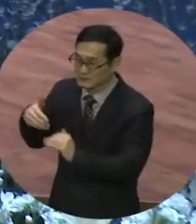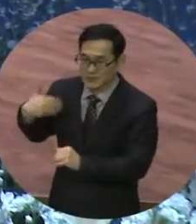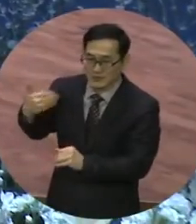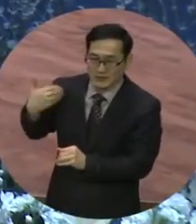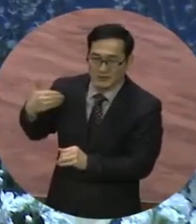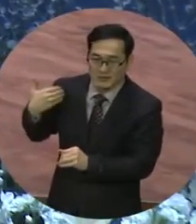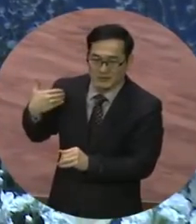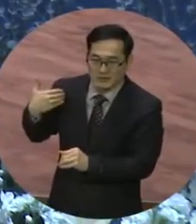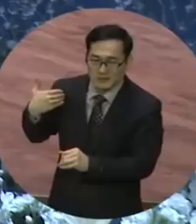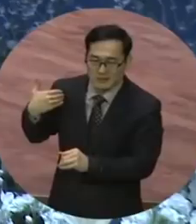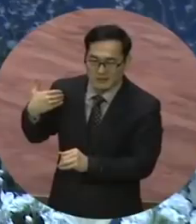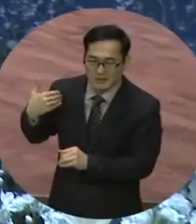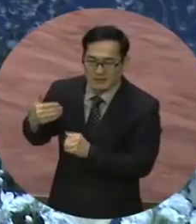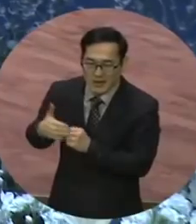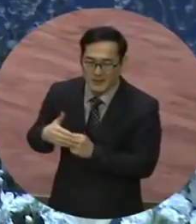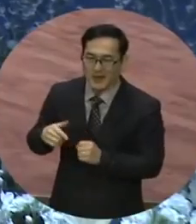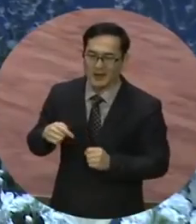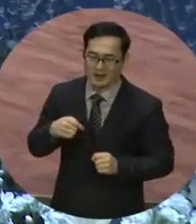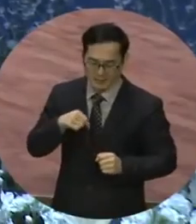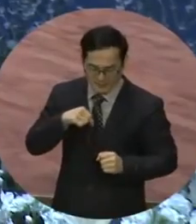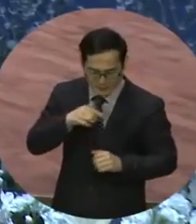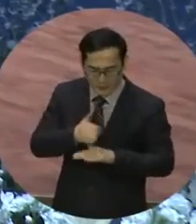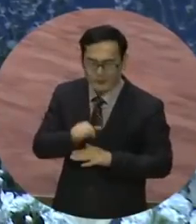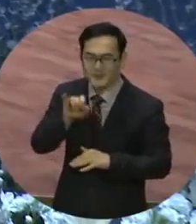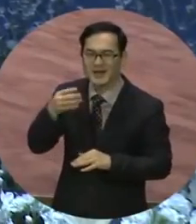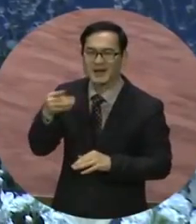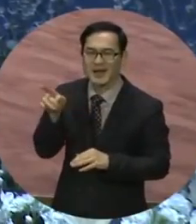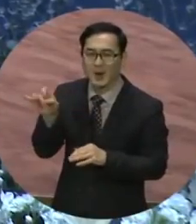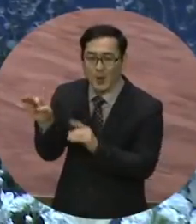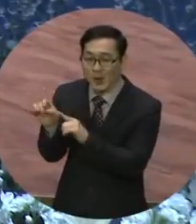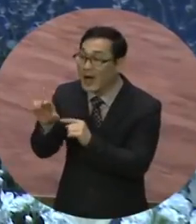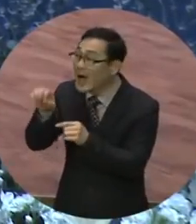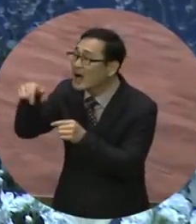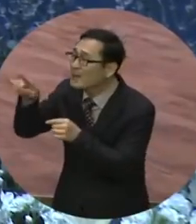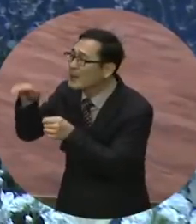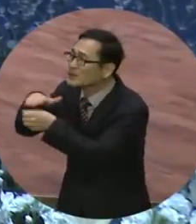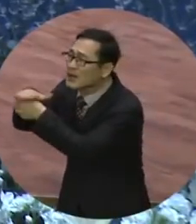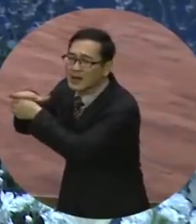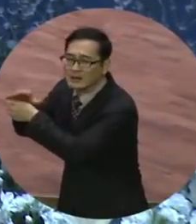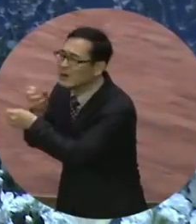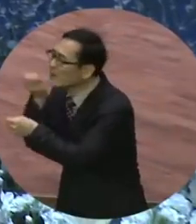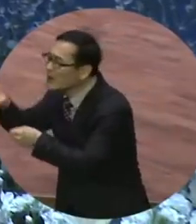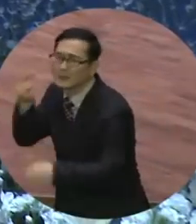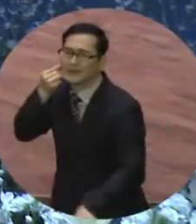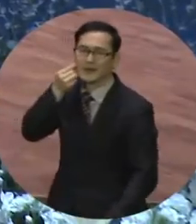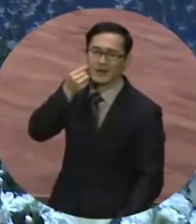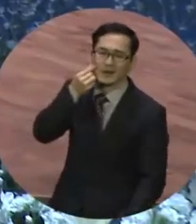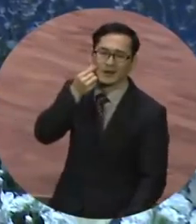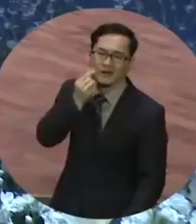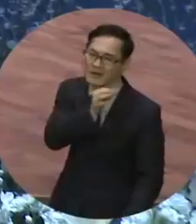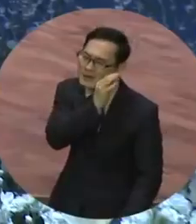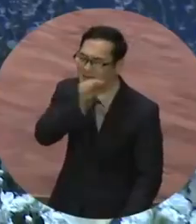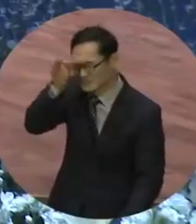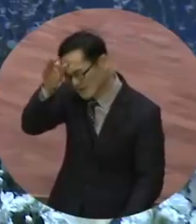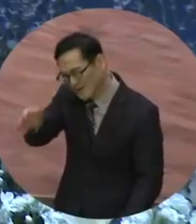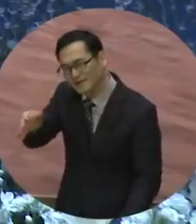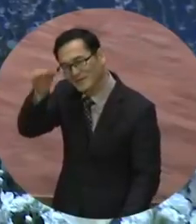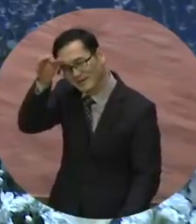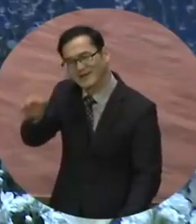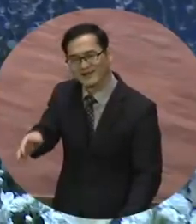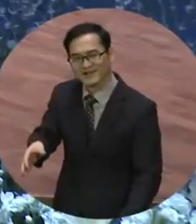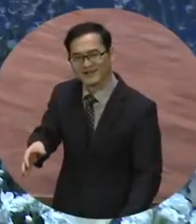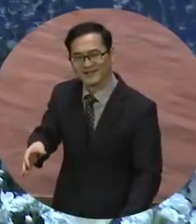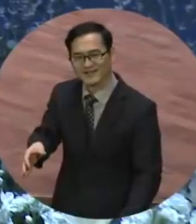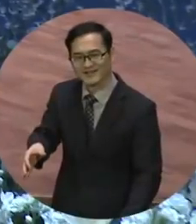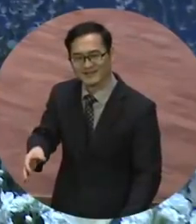그런데 이런 베드로를 향해서 예수님은 참 세 번째 질문은요. 세 번째 질문을 할 때는 아가페는 단어 안 썼어요.